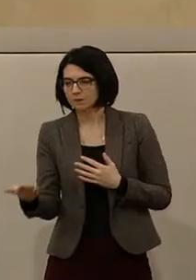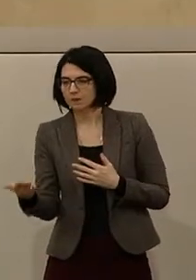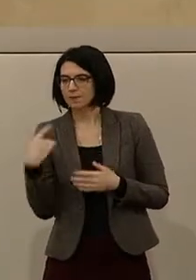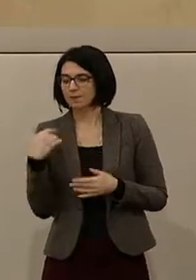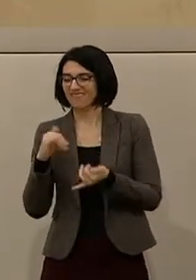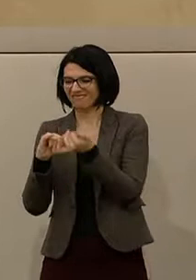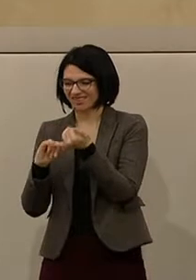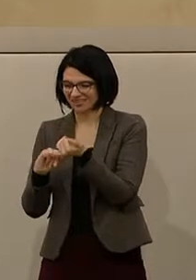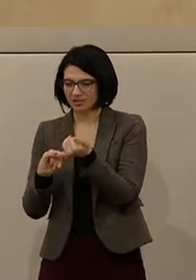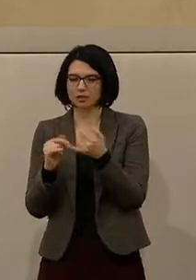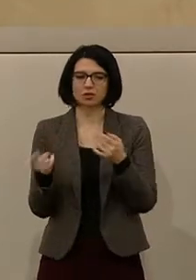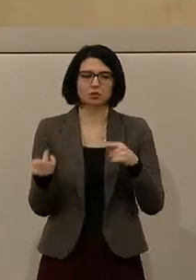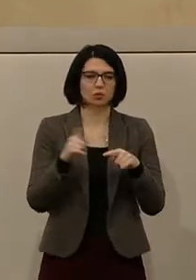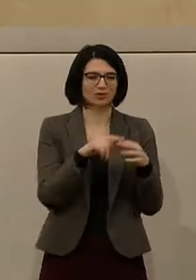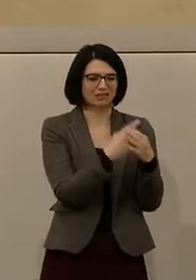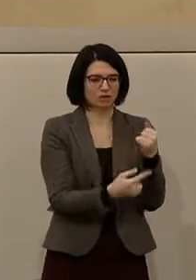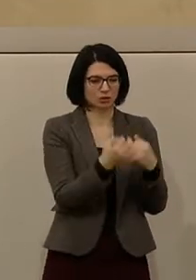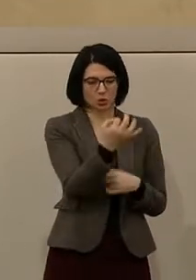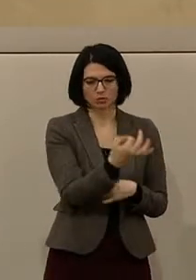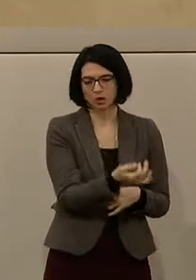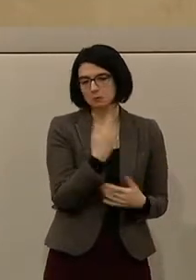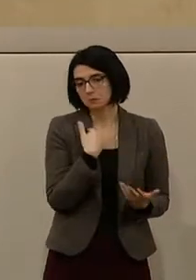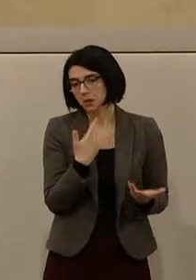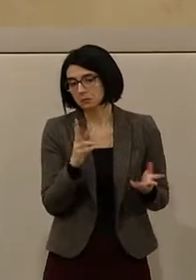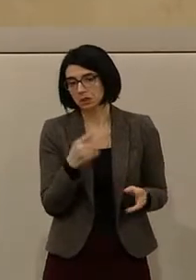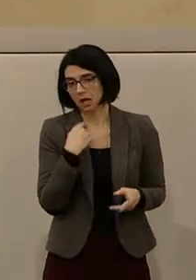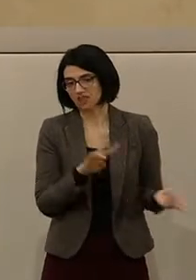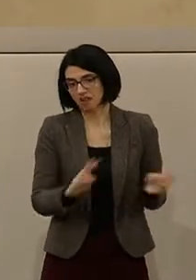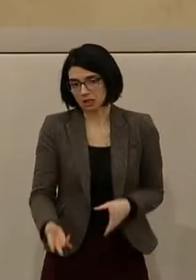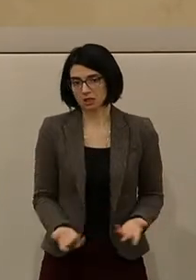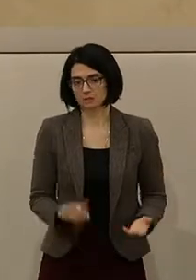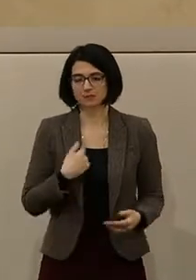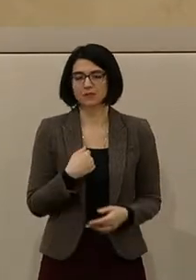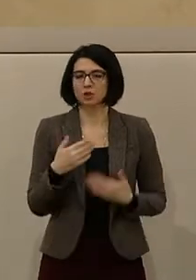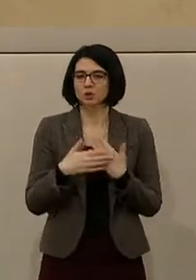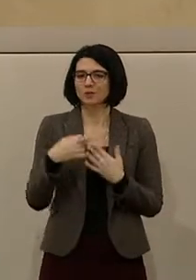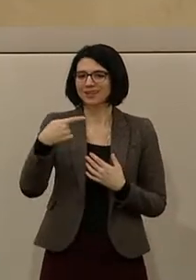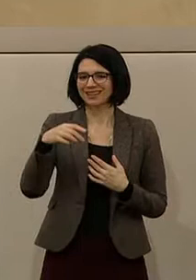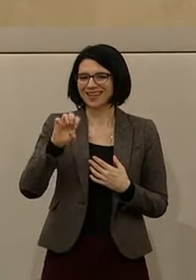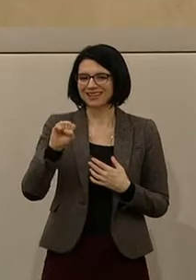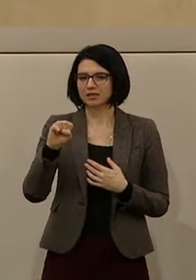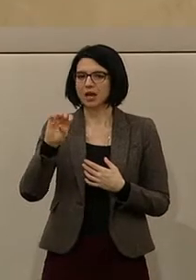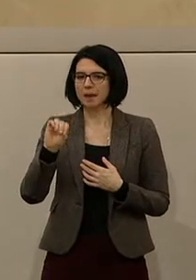zwischen Verzinsung und Inflationsrate. Das Beispiel mit der GmbH und der